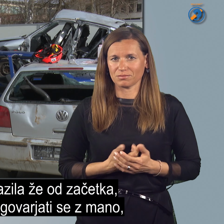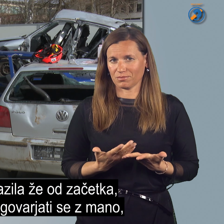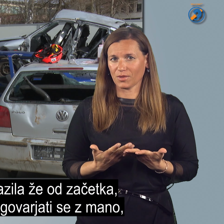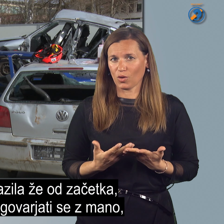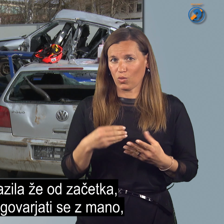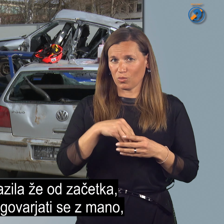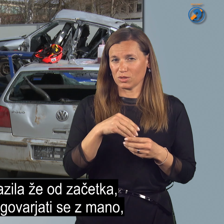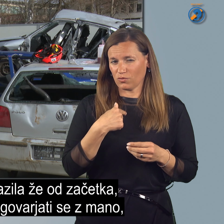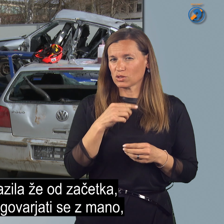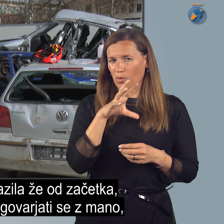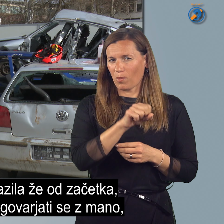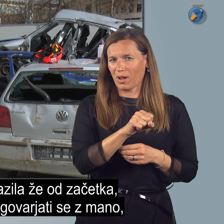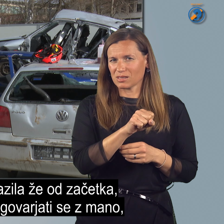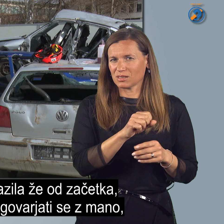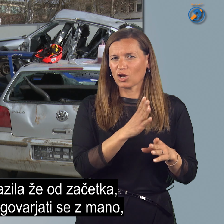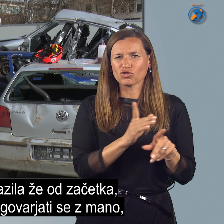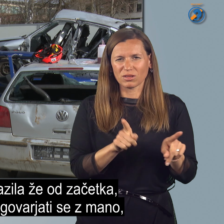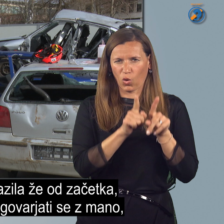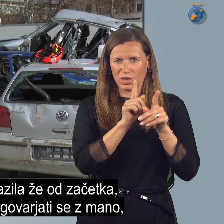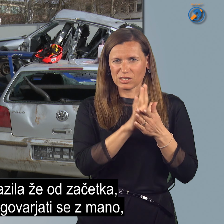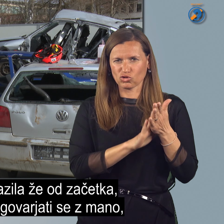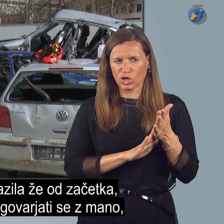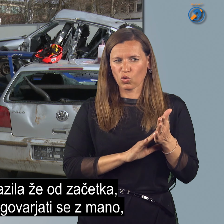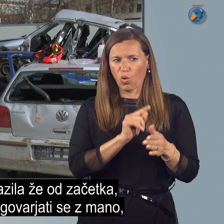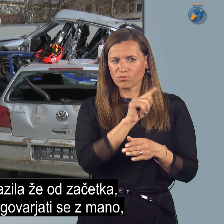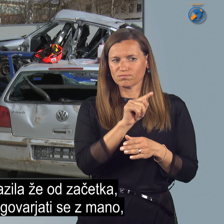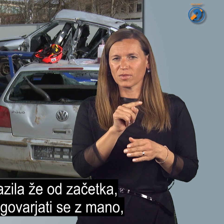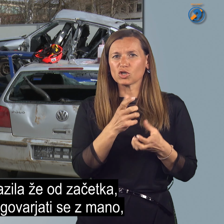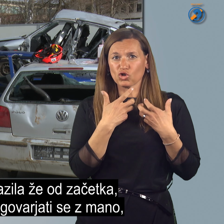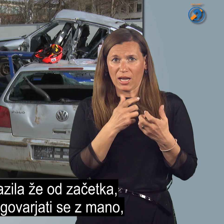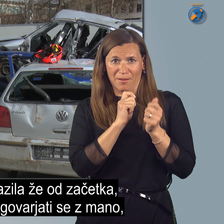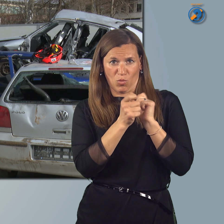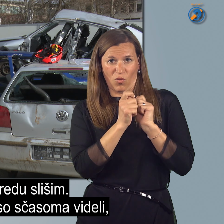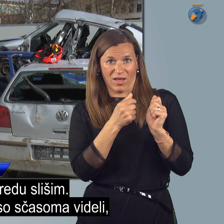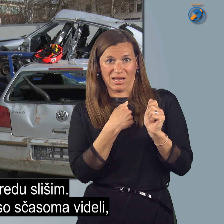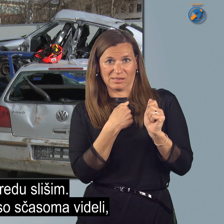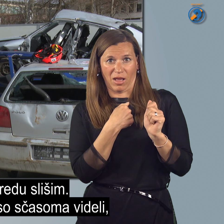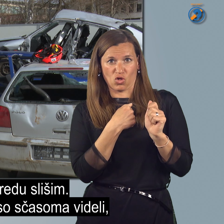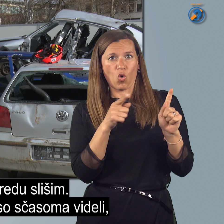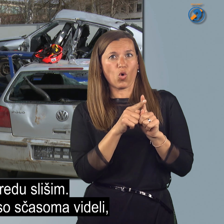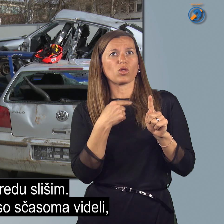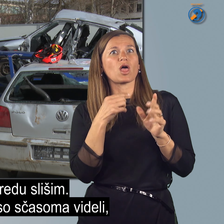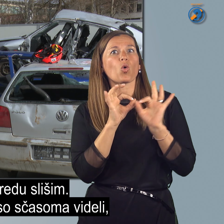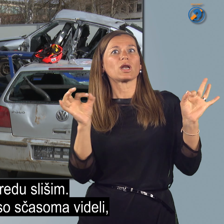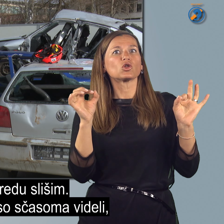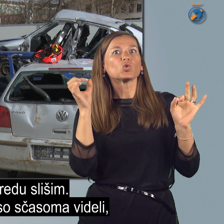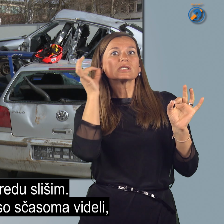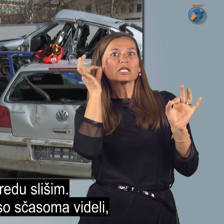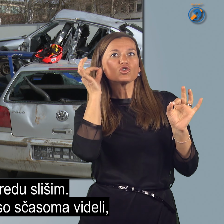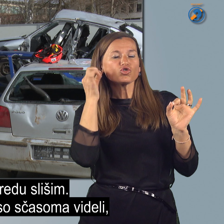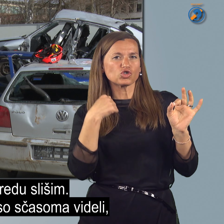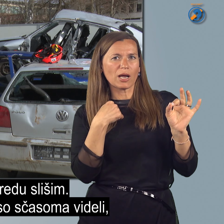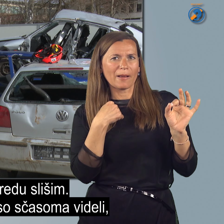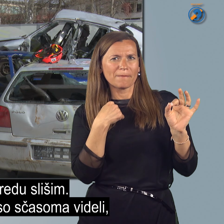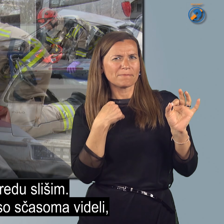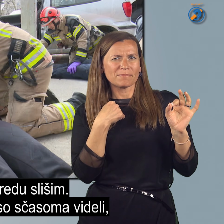Ja, v bistvu pač sem opazila že od začetka, da v bistvu so se hoteli, pogovarjali se z mano, kot da pač v redu slišim pa vseeno,